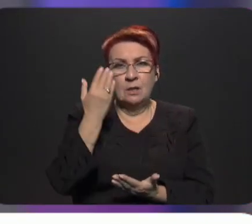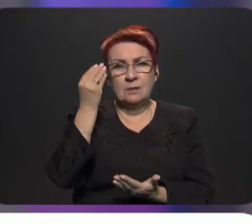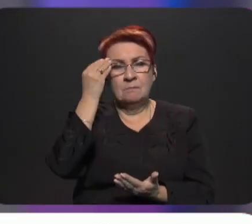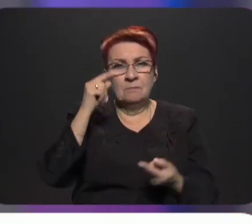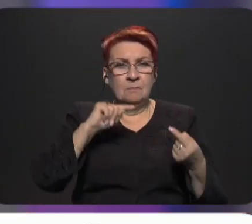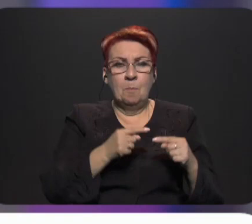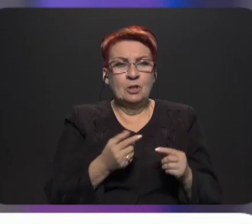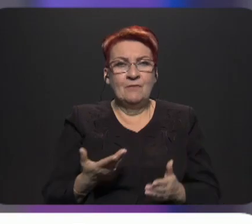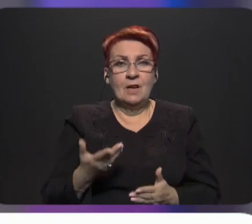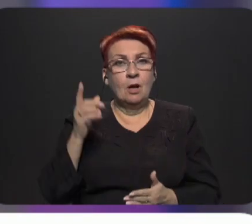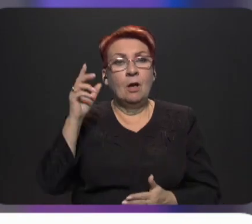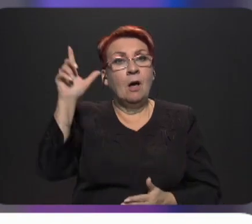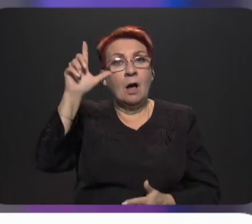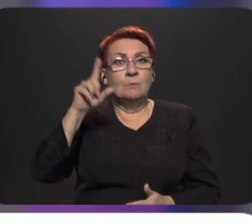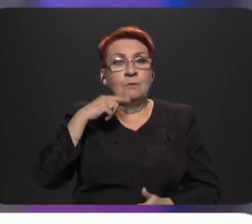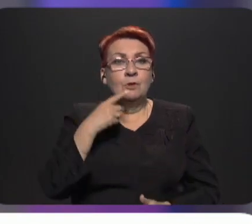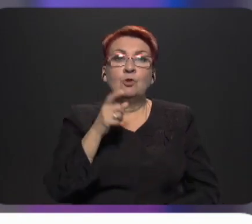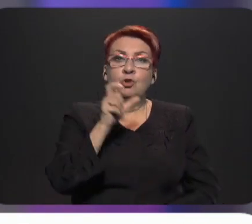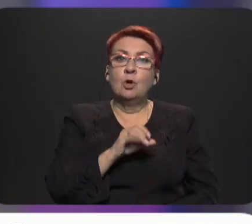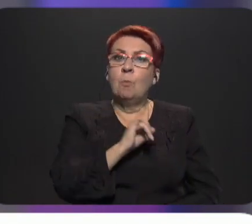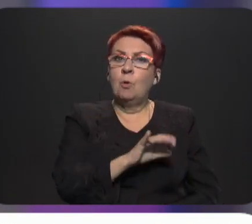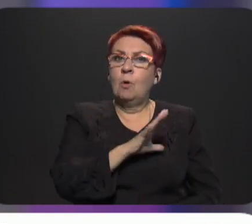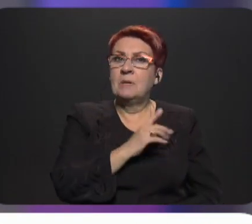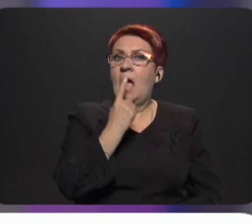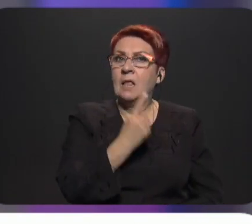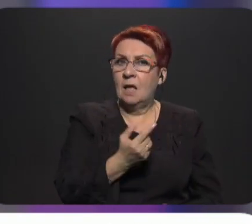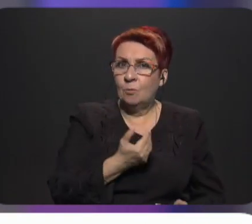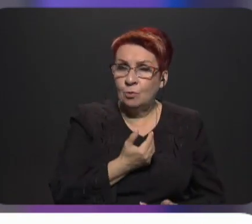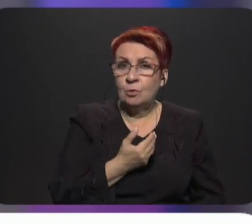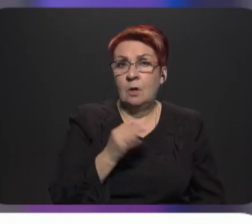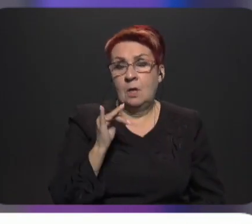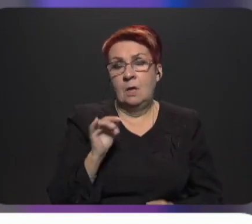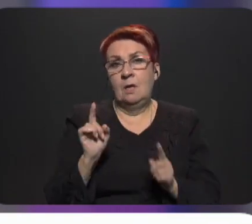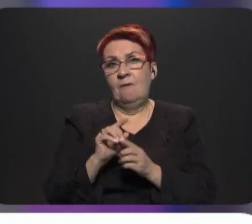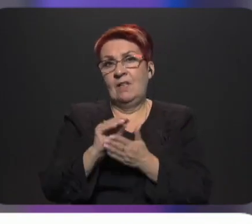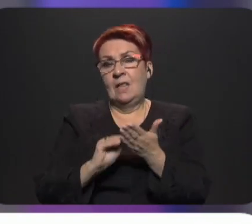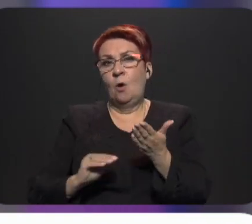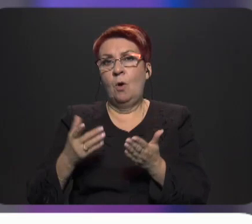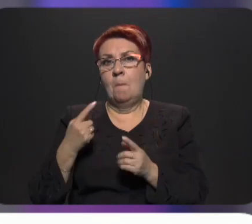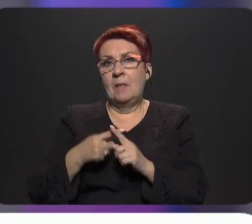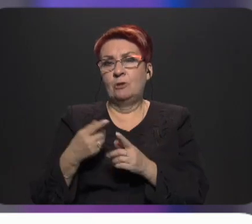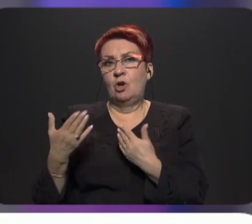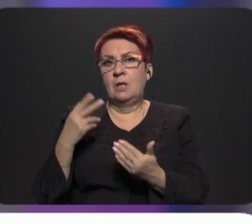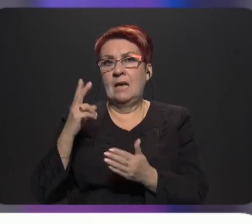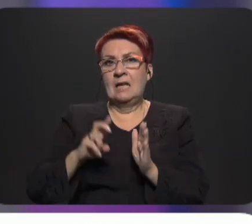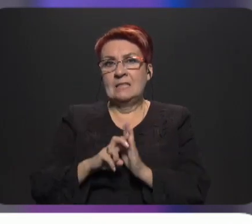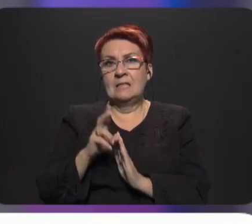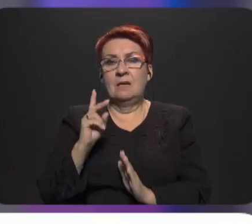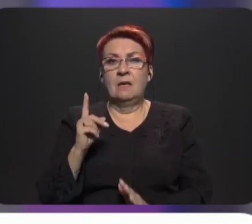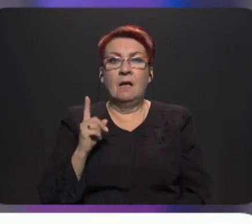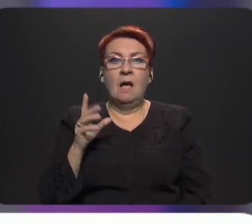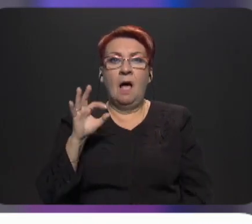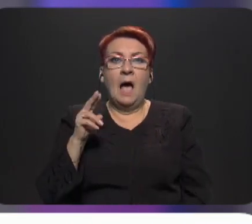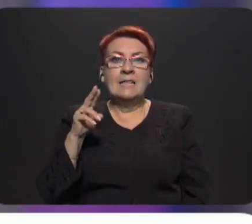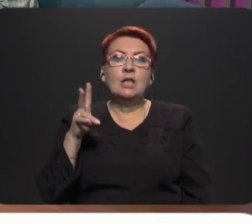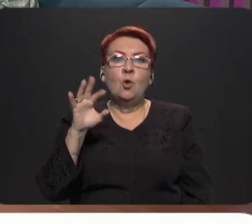Бог говорит, что человеку плохо быть одному, и с другой стороны, вот такое вот, ну, положительное отношение к церкви к одиночеству. Объясните